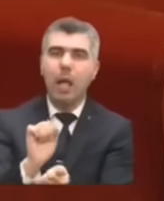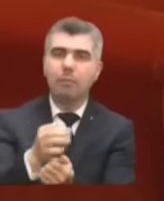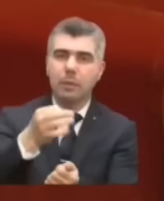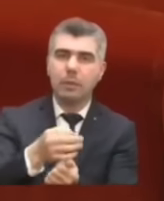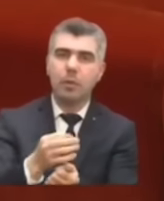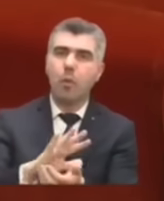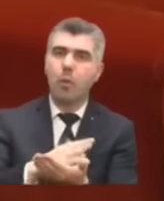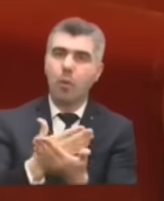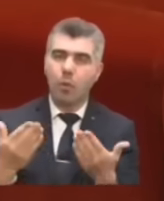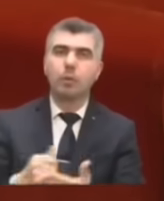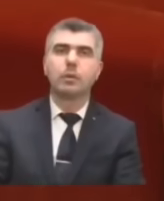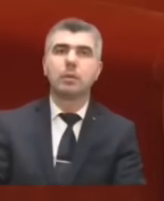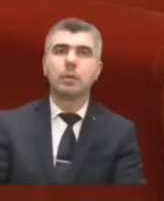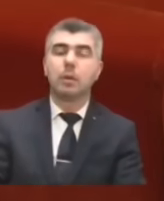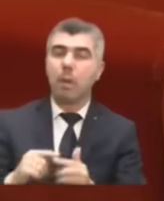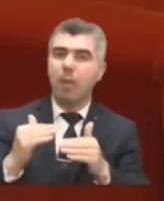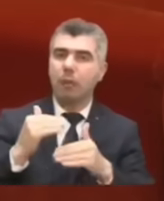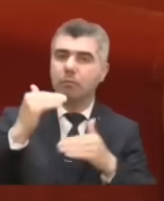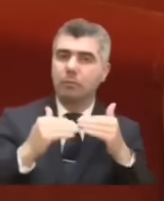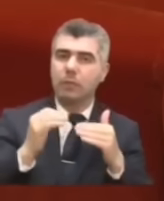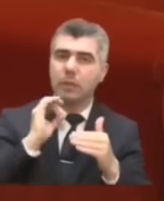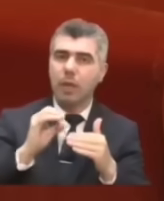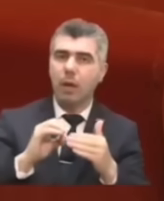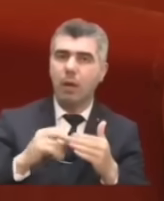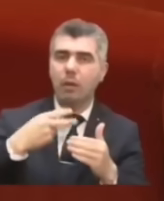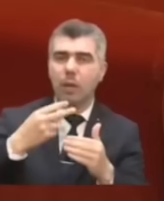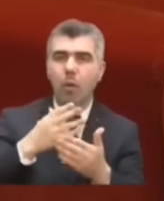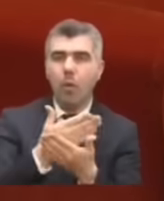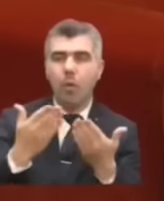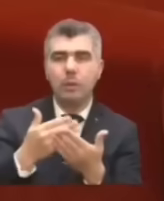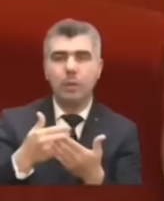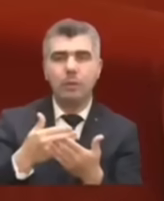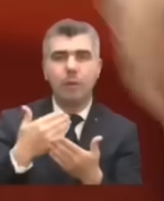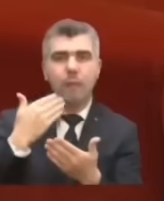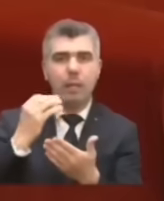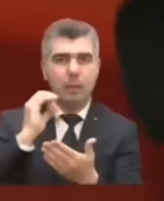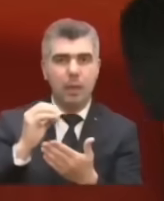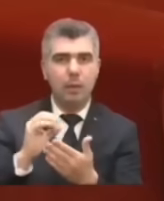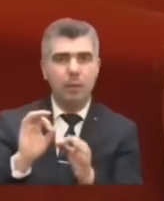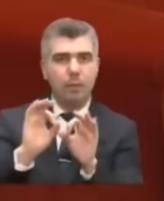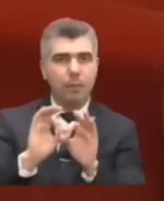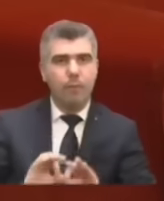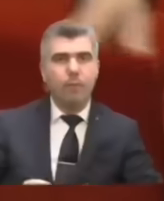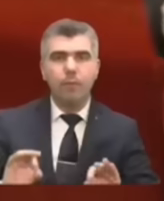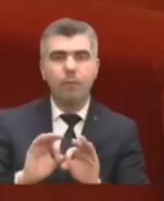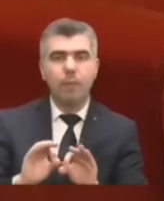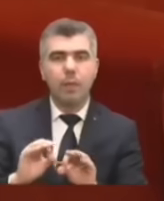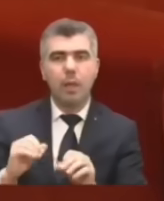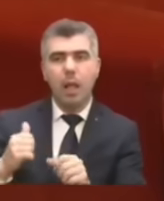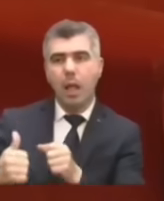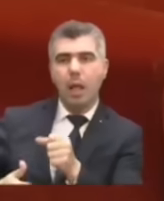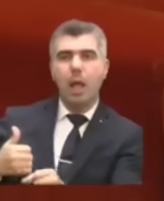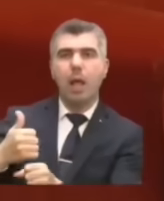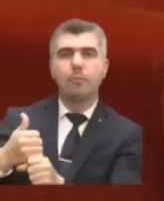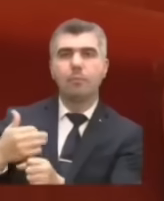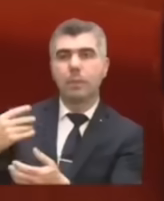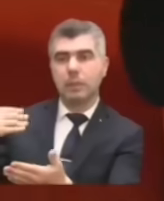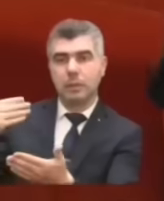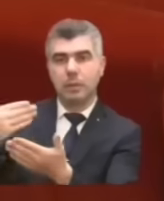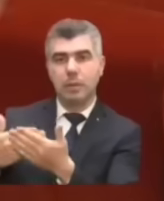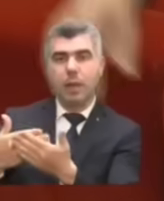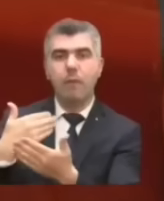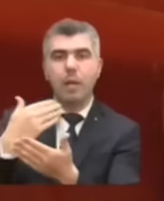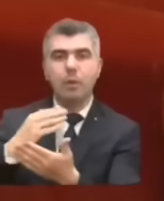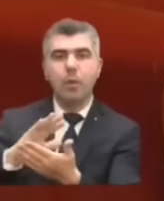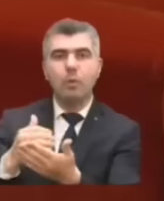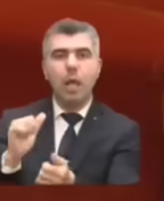المرأة نحترموها. أما إلا غير المزايدات في الكلام ونتهموا كلشي بالفساد ونبانوا حنا نضاف، على السنوات الفريضة ما كانش فيها فساد. شحال واحد مشى